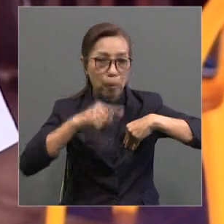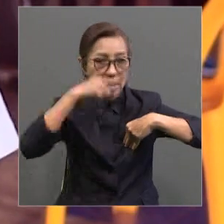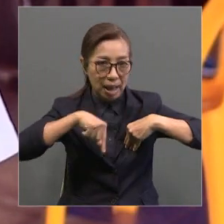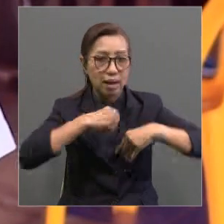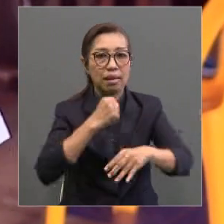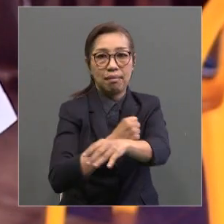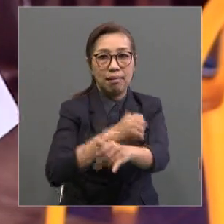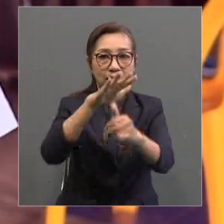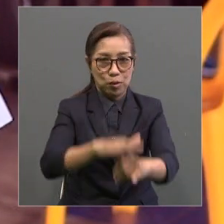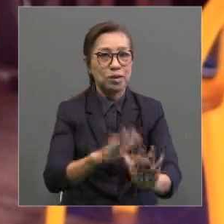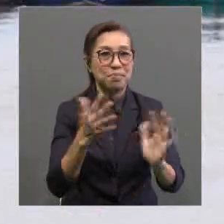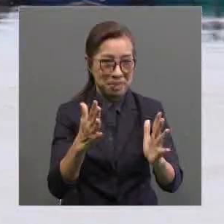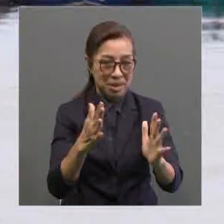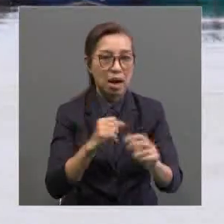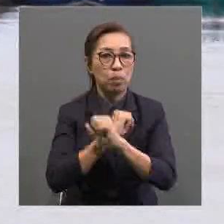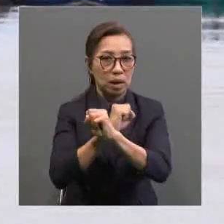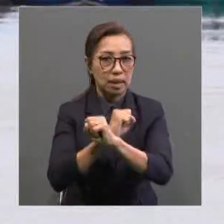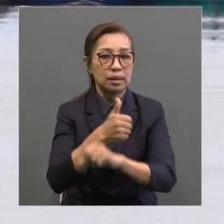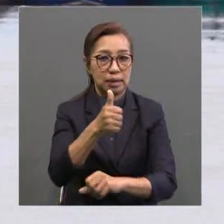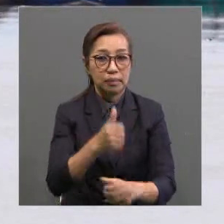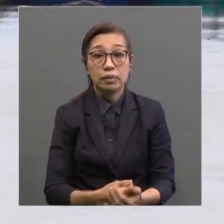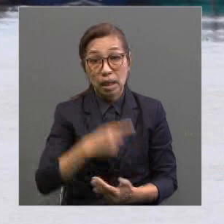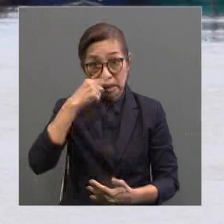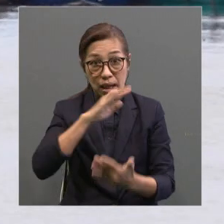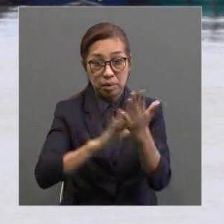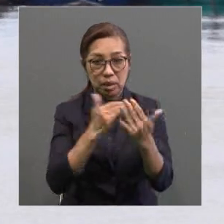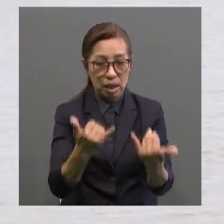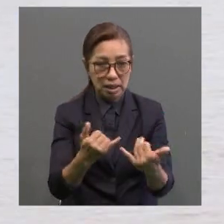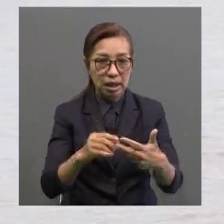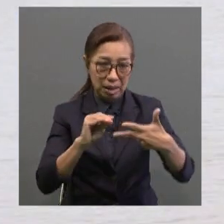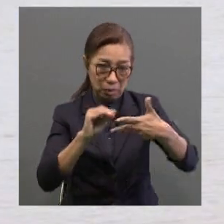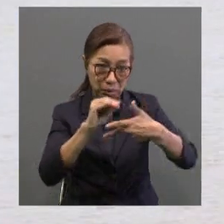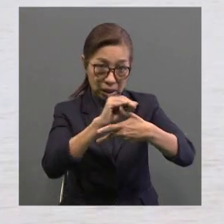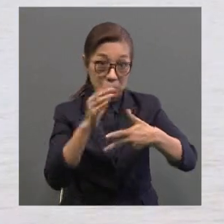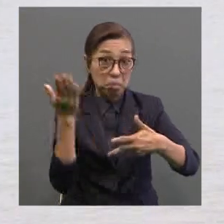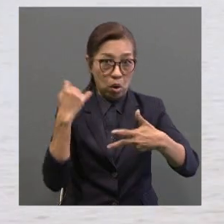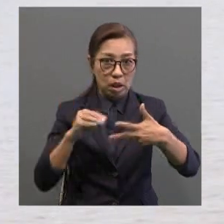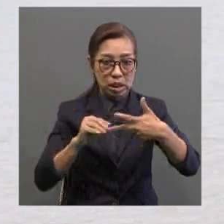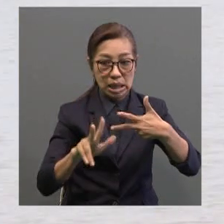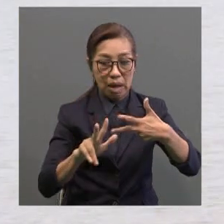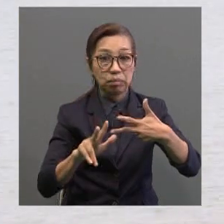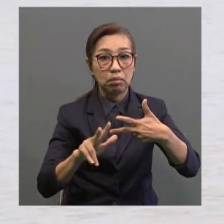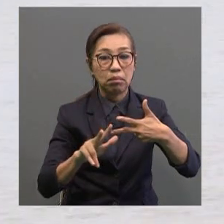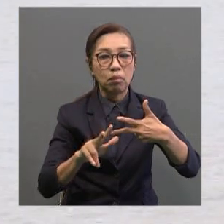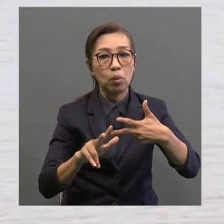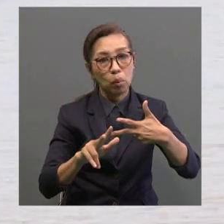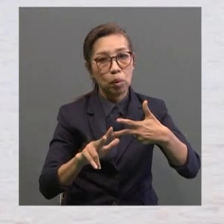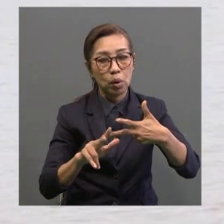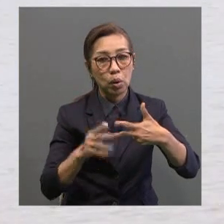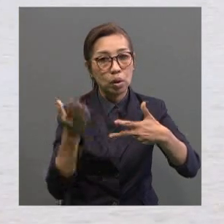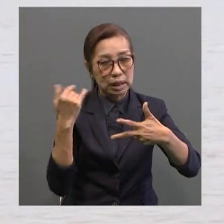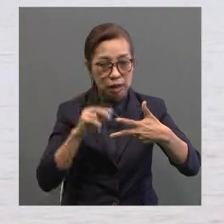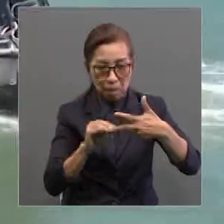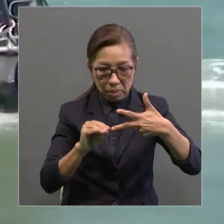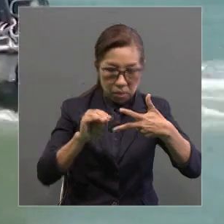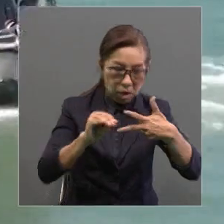ค้ามนุษย์นะครับ ขณะนี้ประเทศไทยได้รับการปรับอันดับเป็นเทียร์2จากเดิมอยู่ในระดับเทียร์2วอชลิ